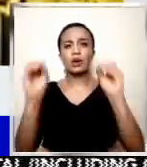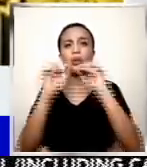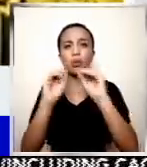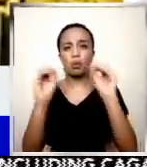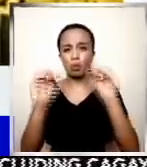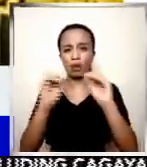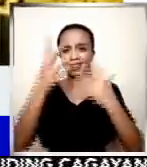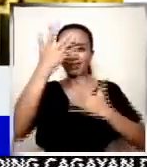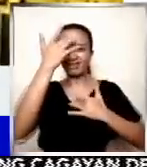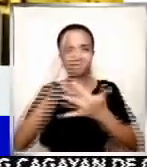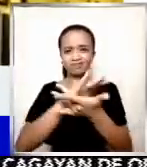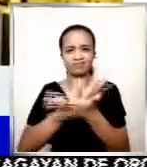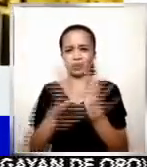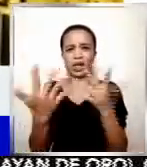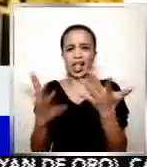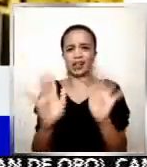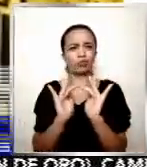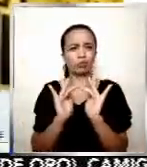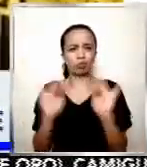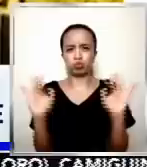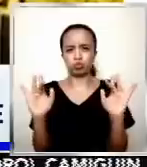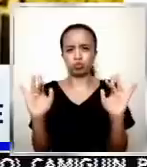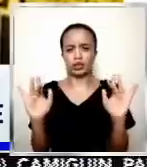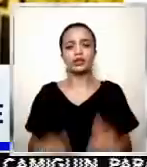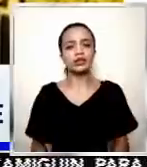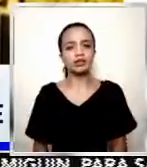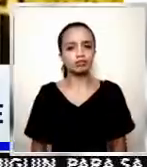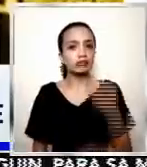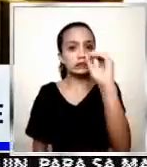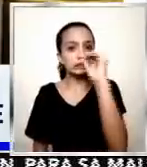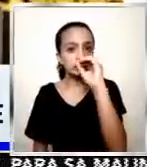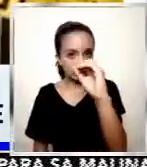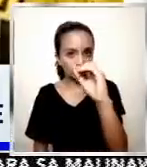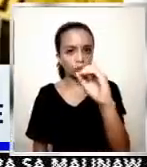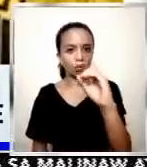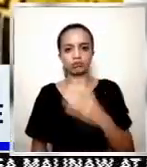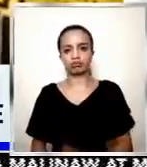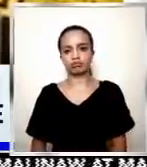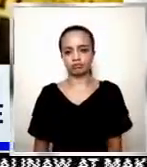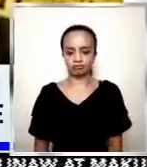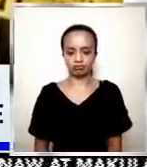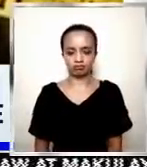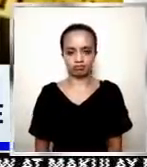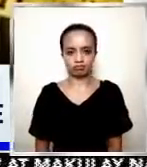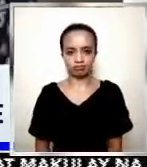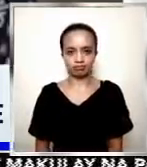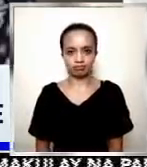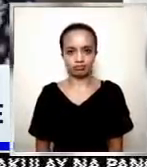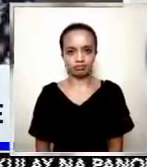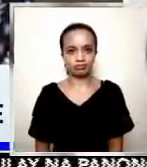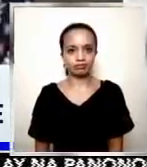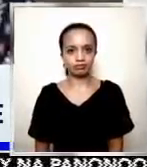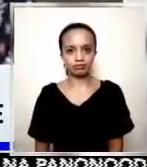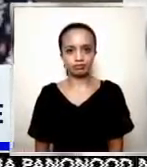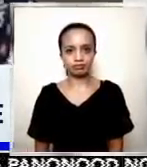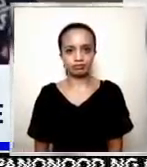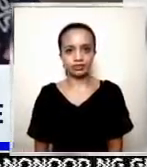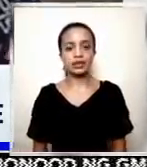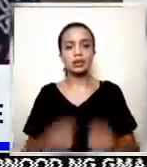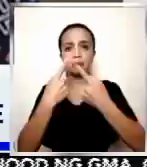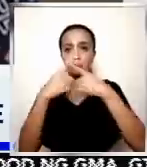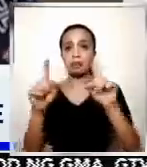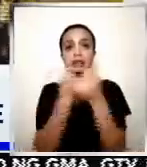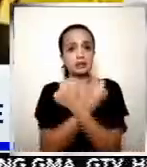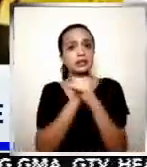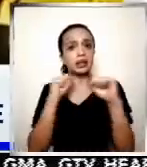talaga. There are zero case doon sa kanila. Kaya safe naman. Wala naman